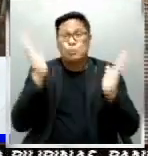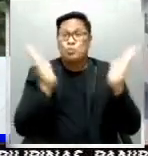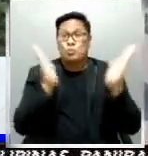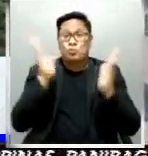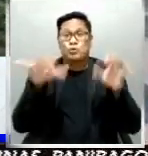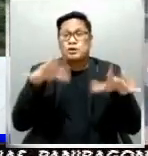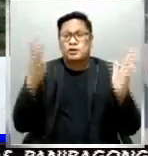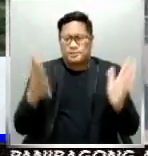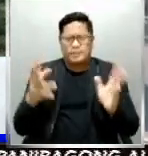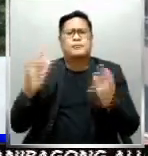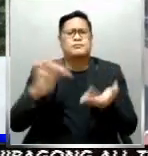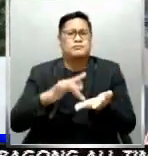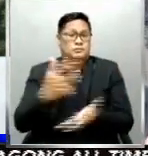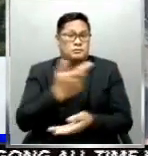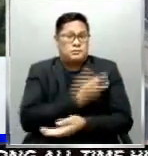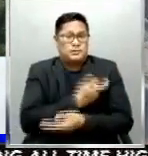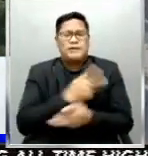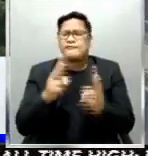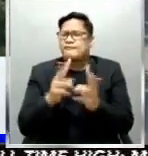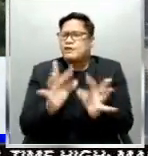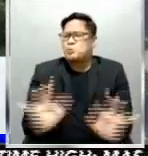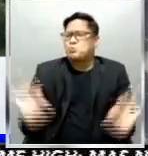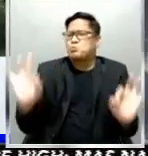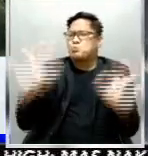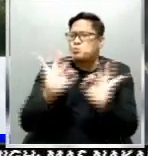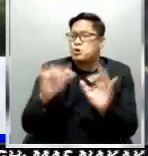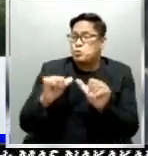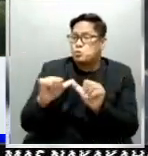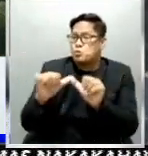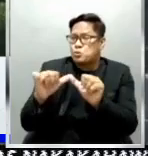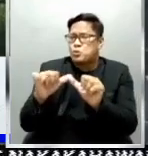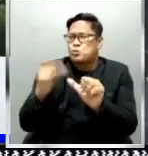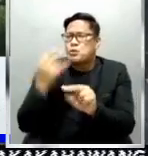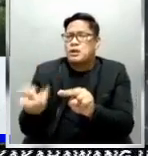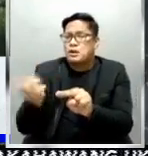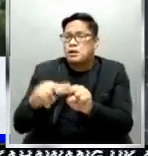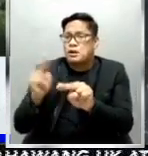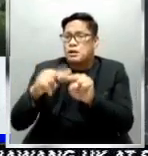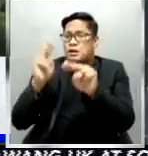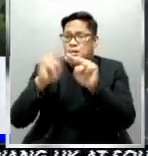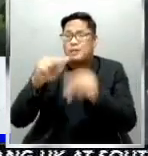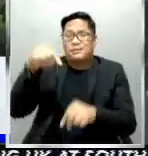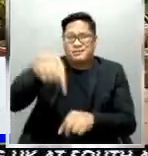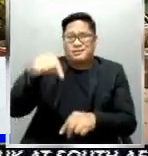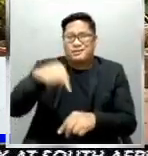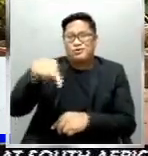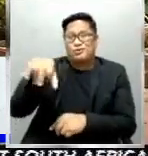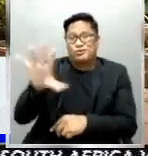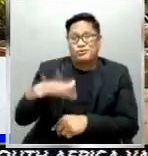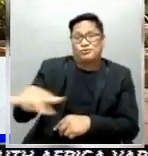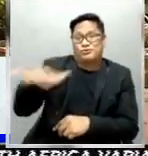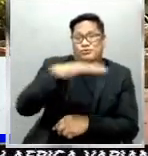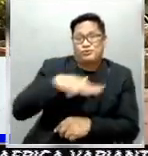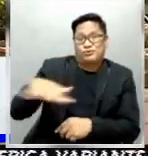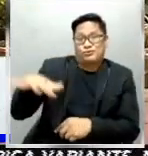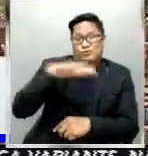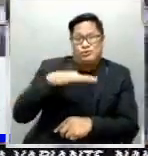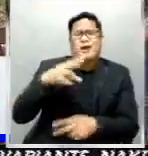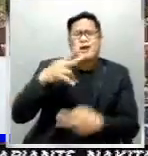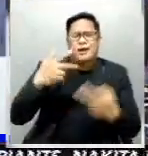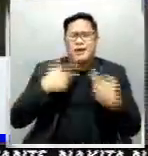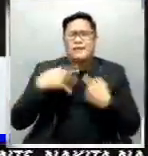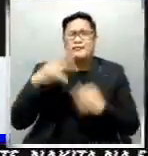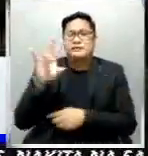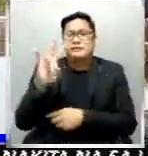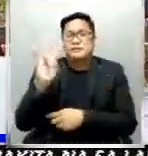babakunahan. Mahalaga ito sa patuloy na pagtaas ng kaso sa lungsod. Above critical level o nasa 70 to 80% na